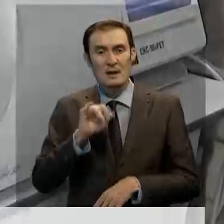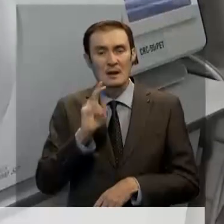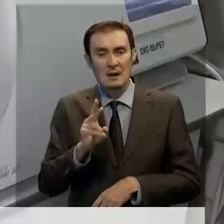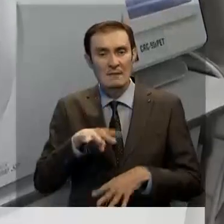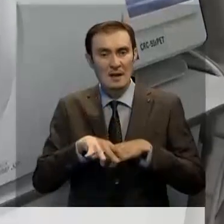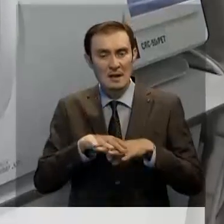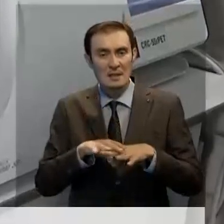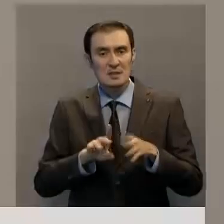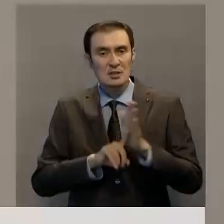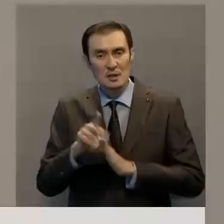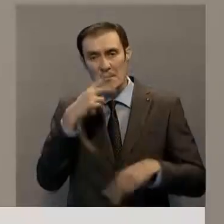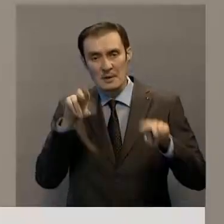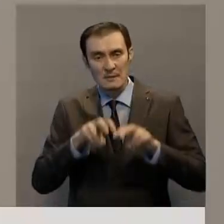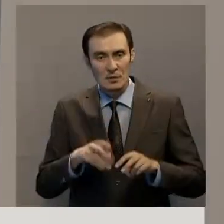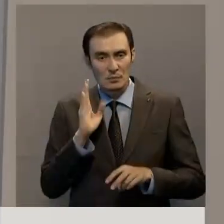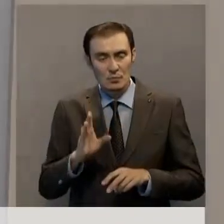проходит строгую проверку.